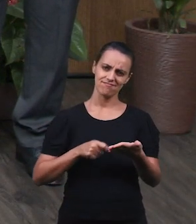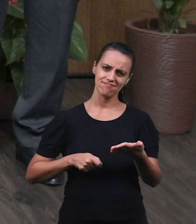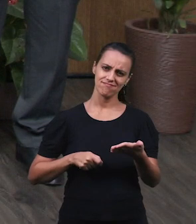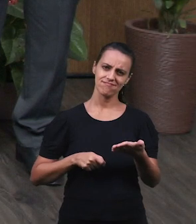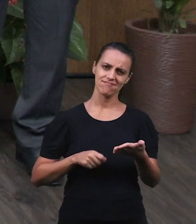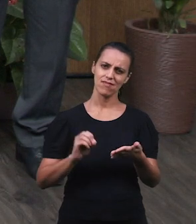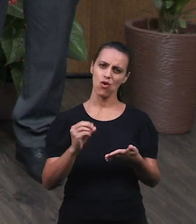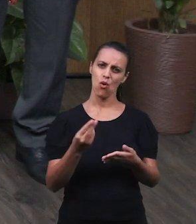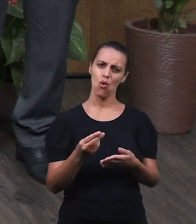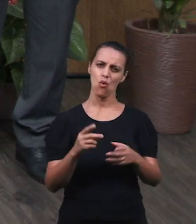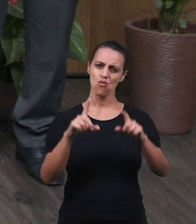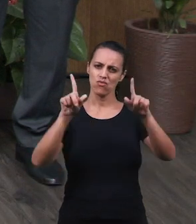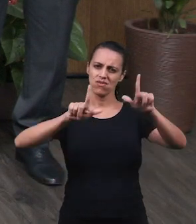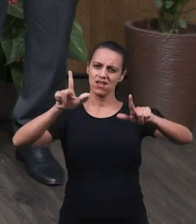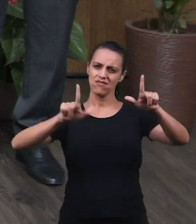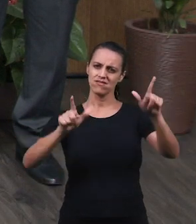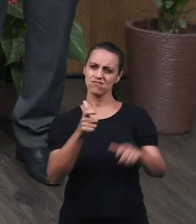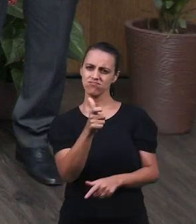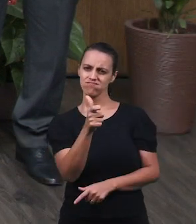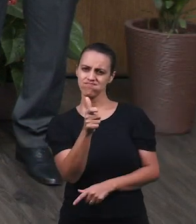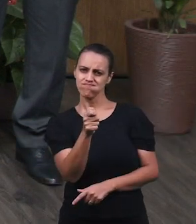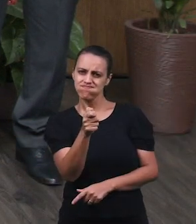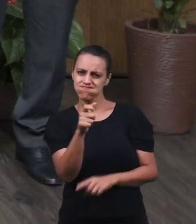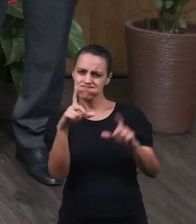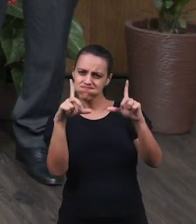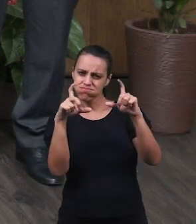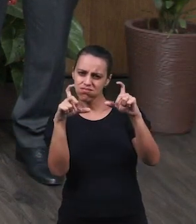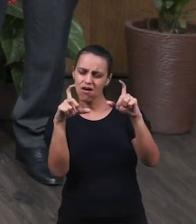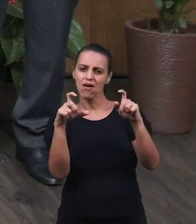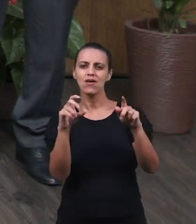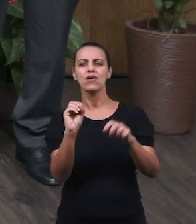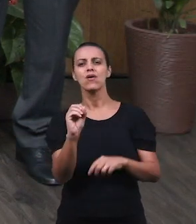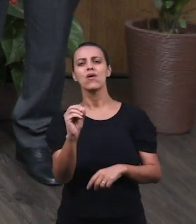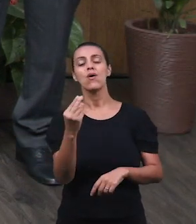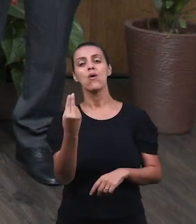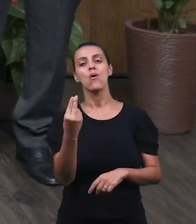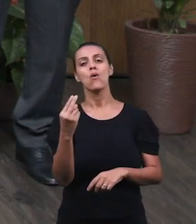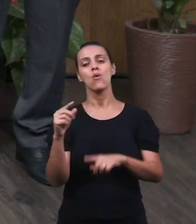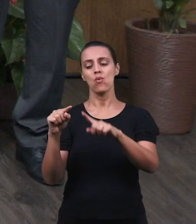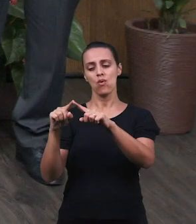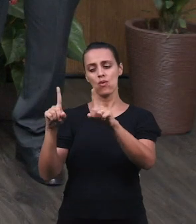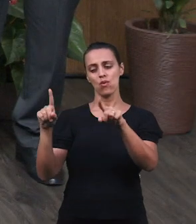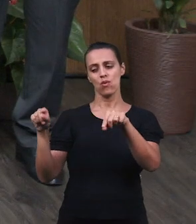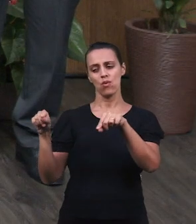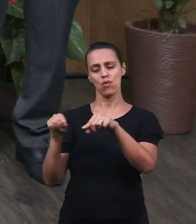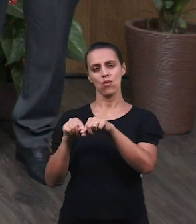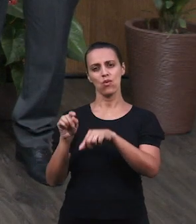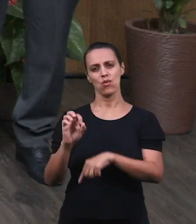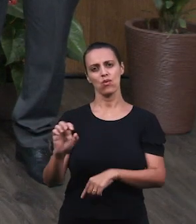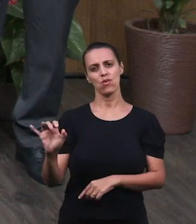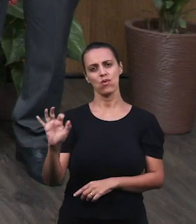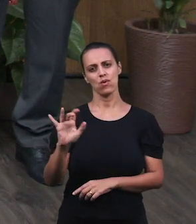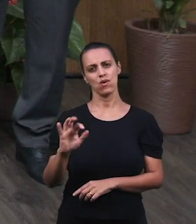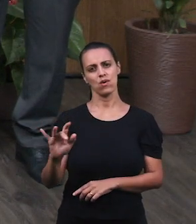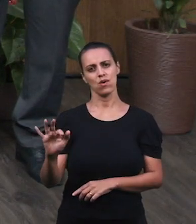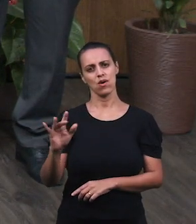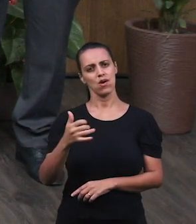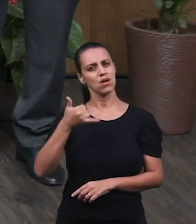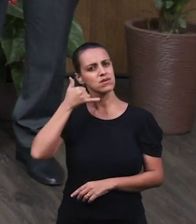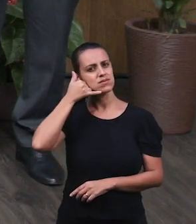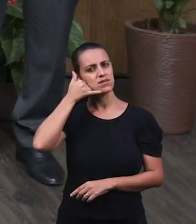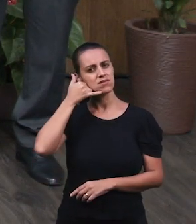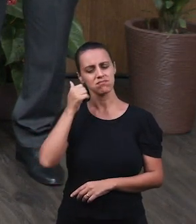note, prendre une photo ou simplement approcher la caméra de votre